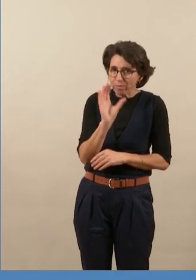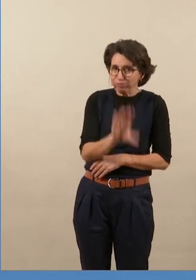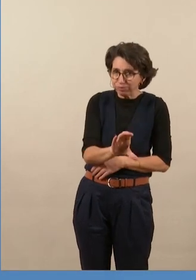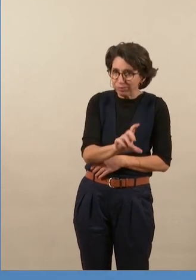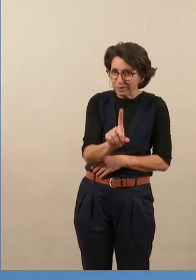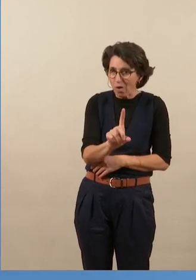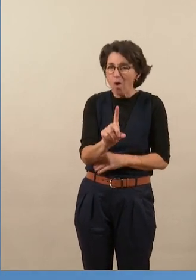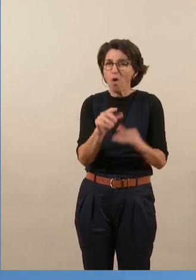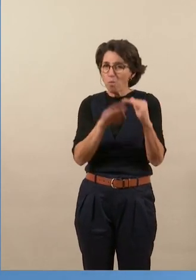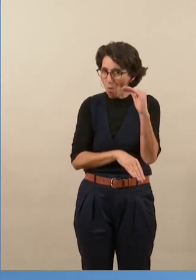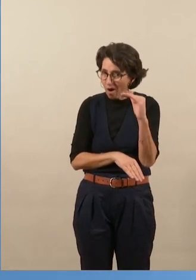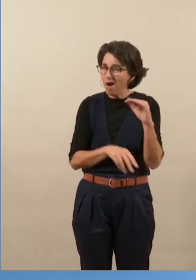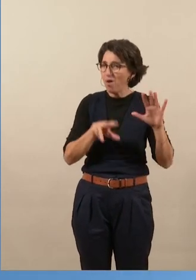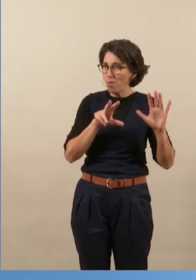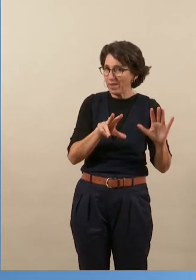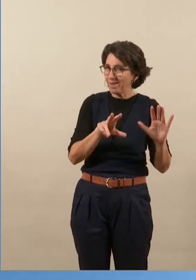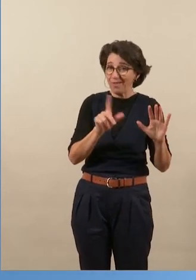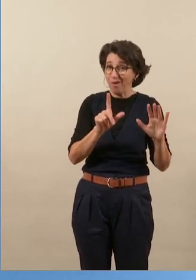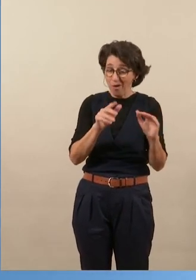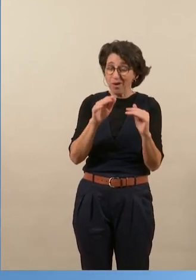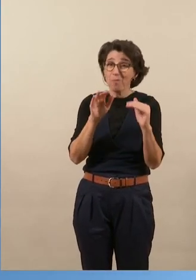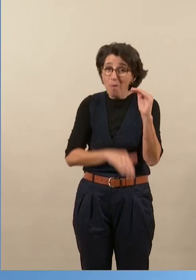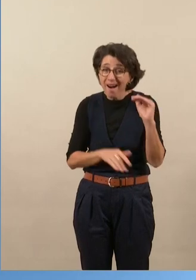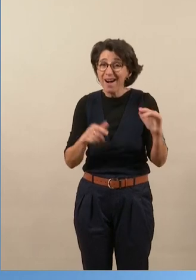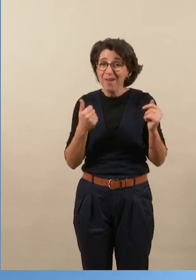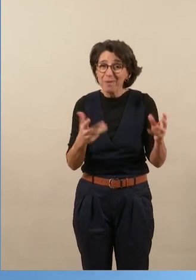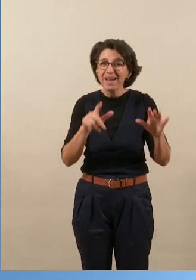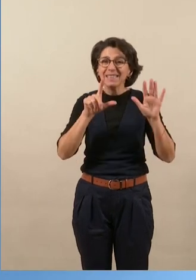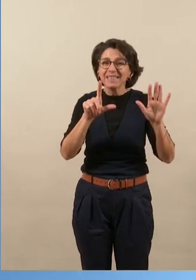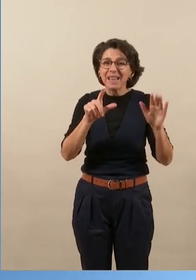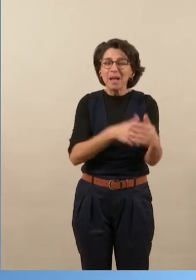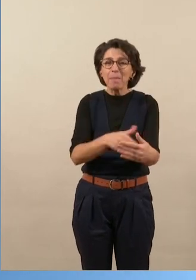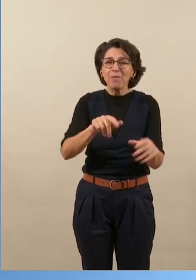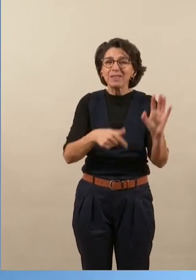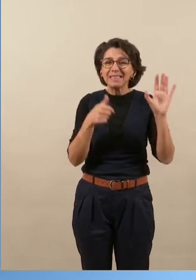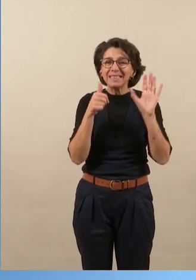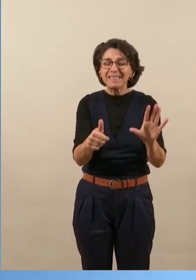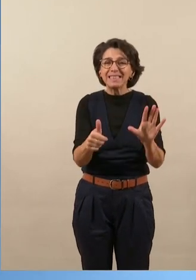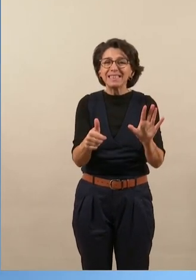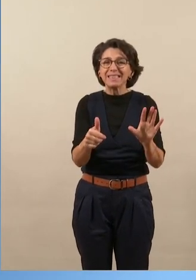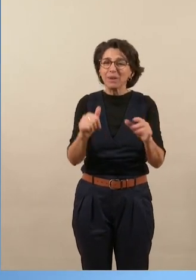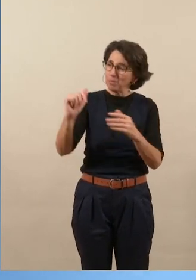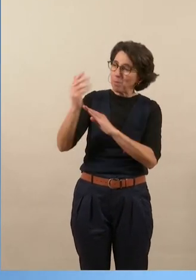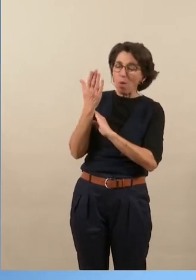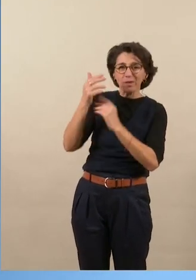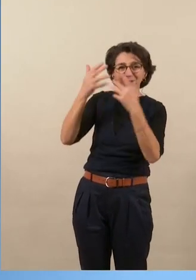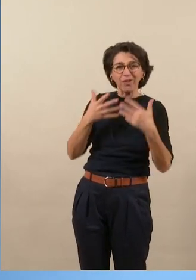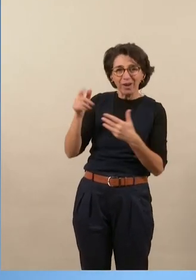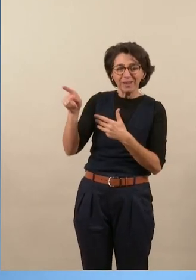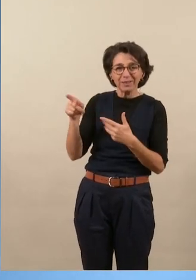millions 8 mais 7 million 6 qui ont été affiché et dépensé sur cette sur